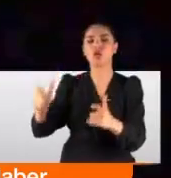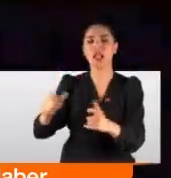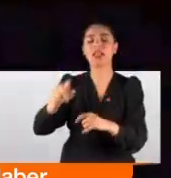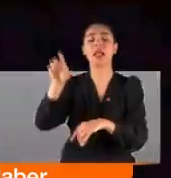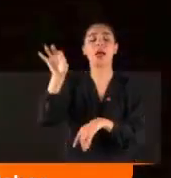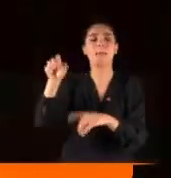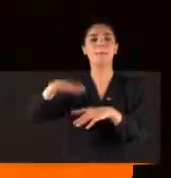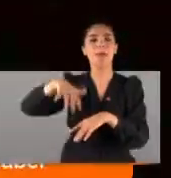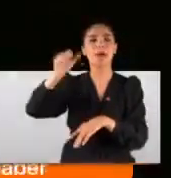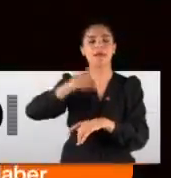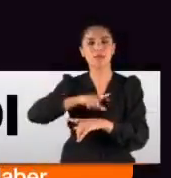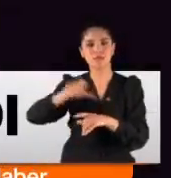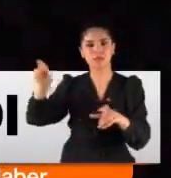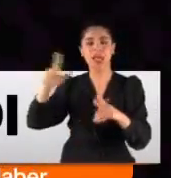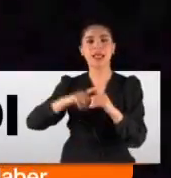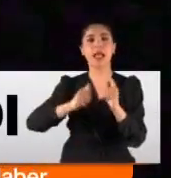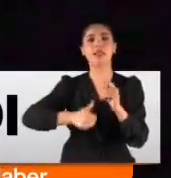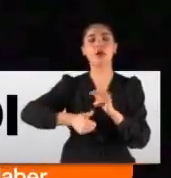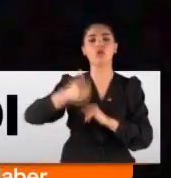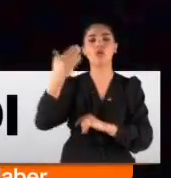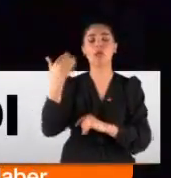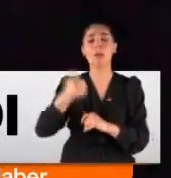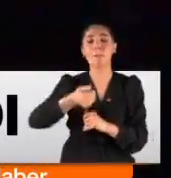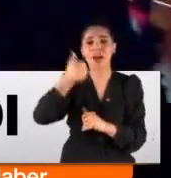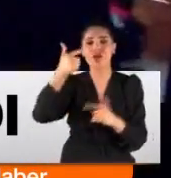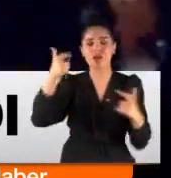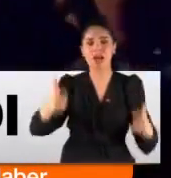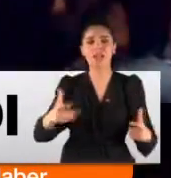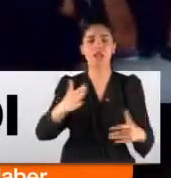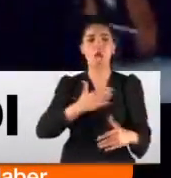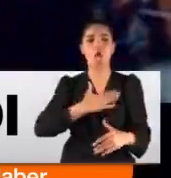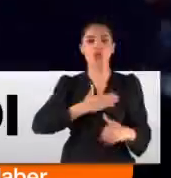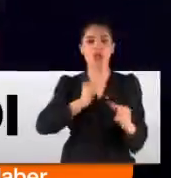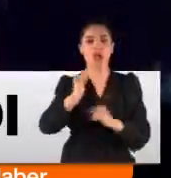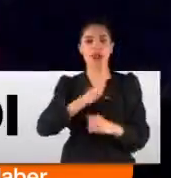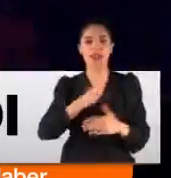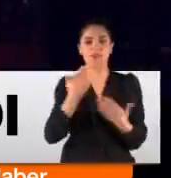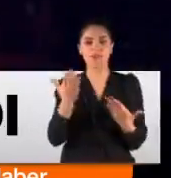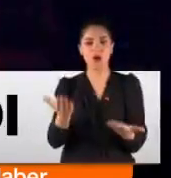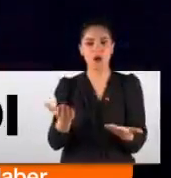Aynı dakikalarda Genelkurmay Başkanlığı'nın önü de hareketliydi.